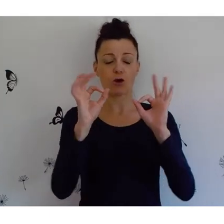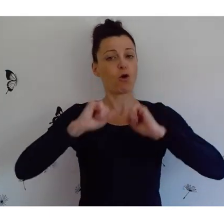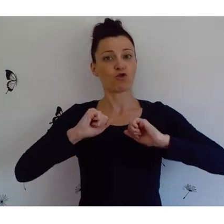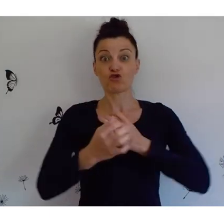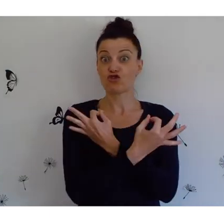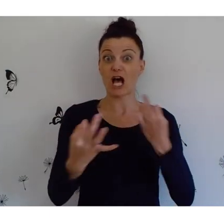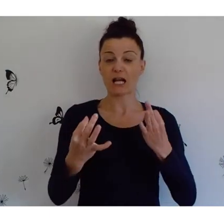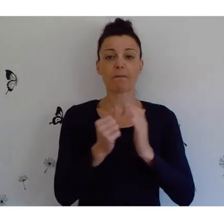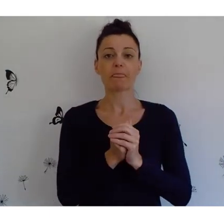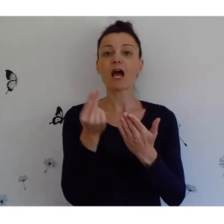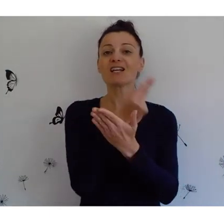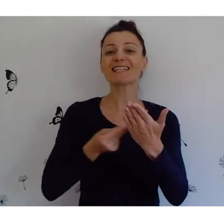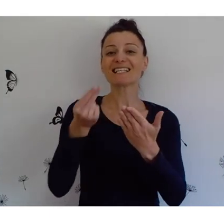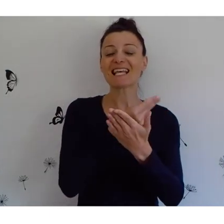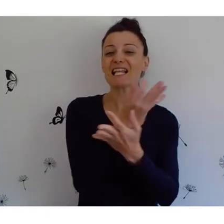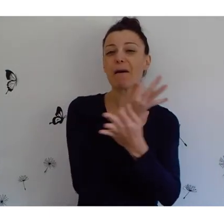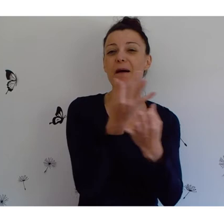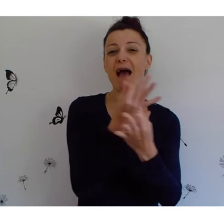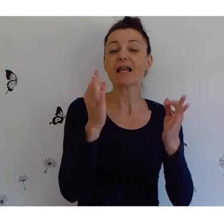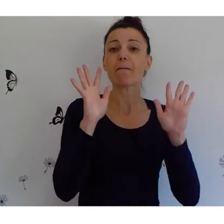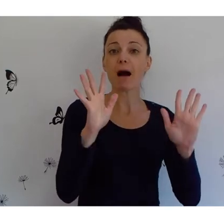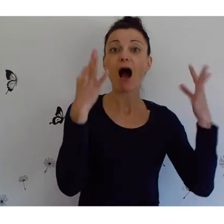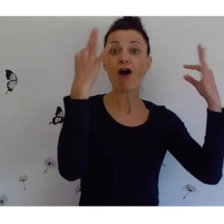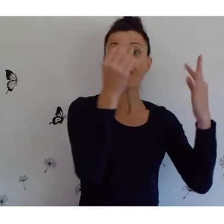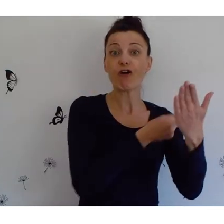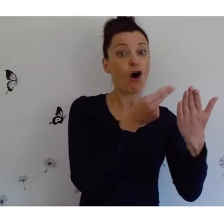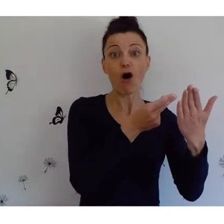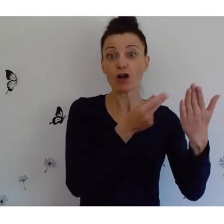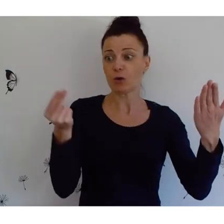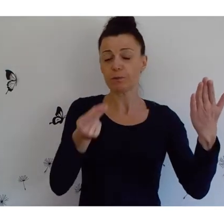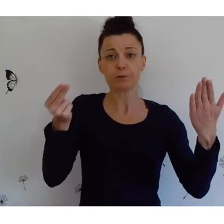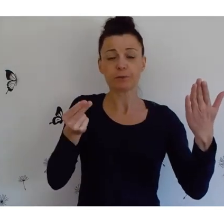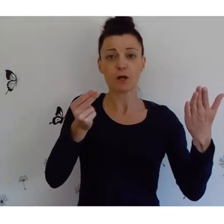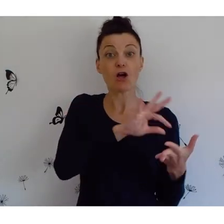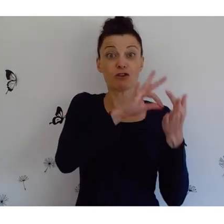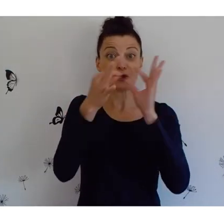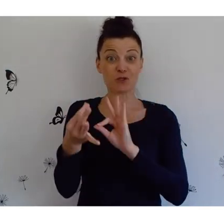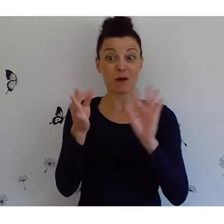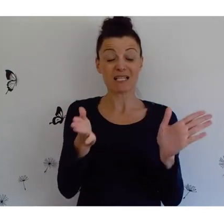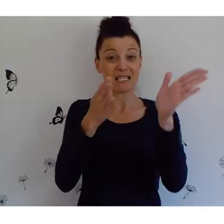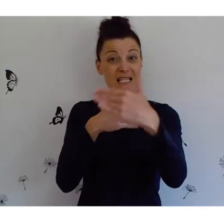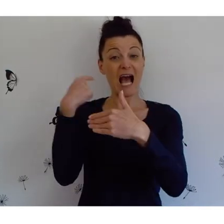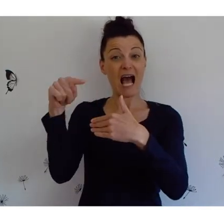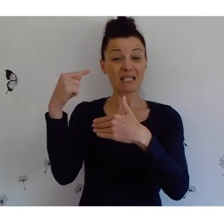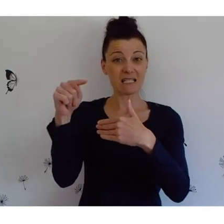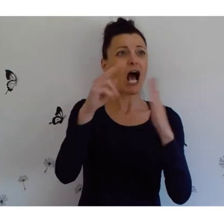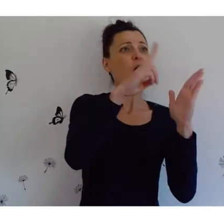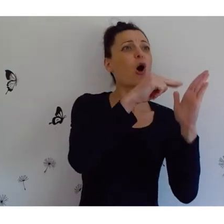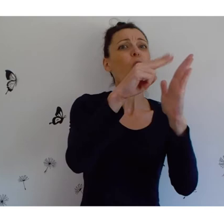Disegnava bene, ma regolarmente fuori dal foglio, quindi la sua stanza diventò tutta